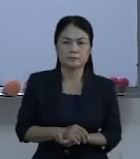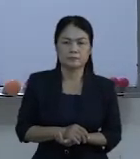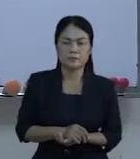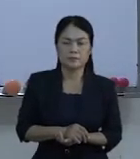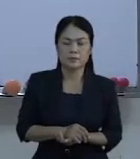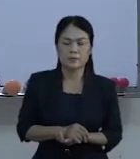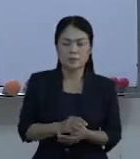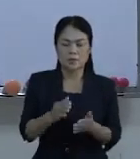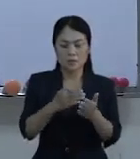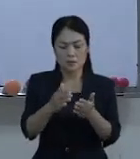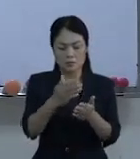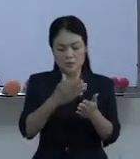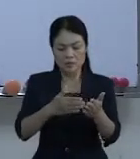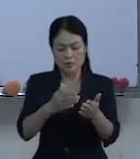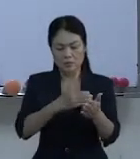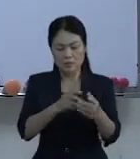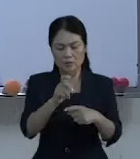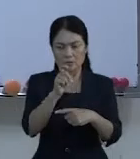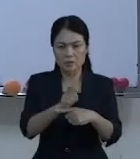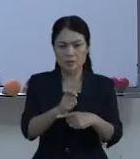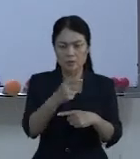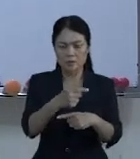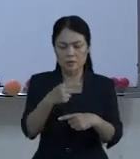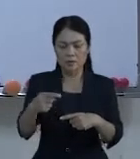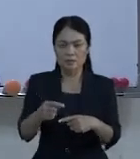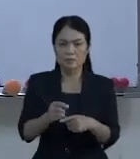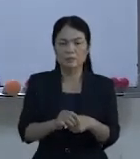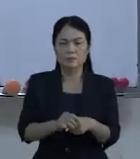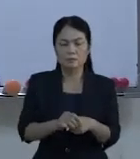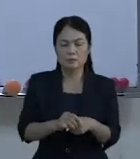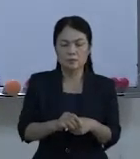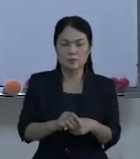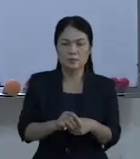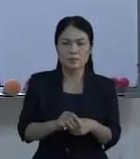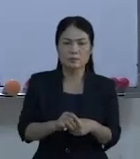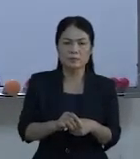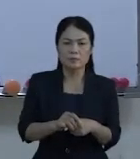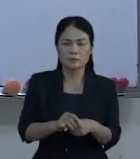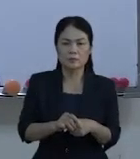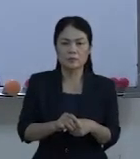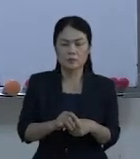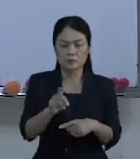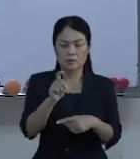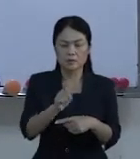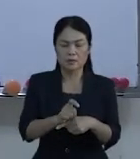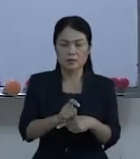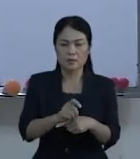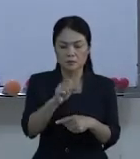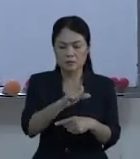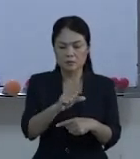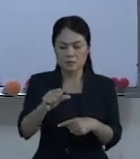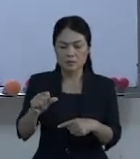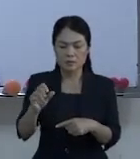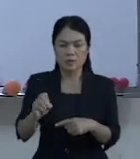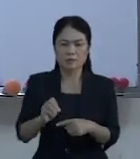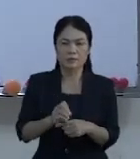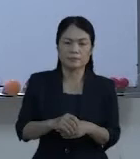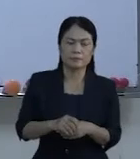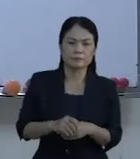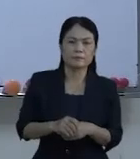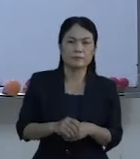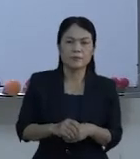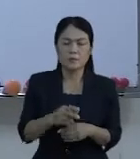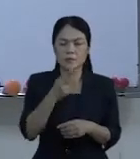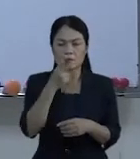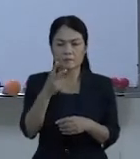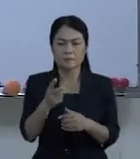mảnh dương một cốt tầng tùng liên lấy dương tới một cốt trấm tùng ấy con một cốt tầng tùng sen và một cốt tầng tùng sen con